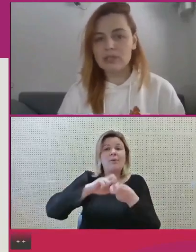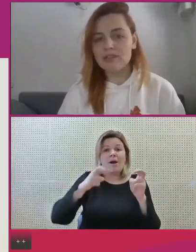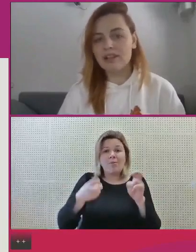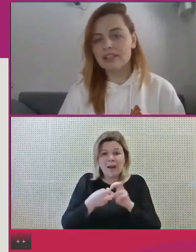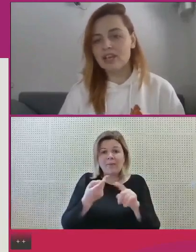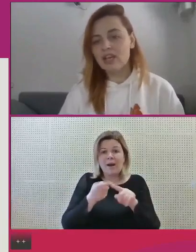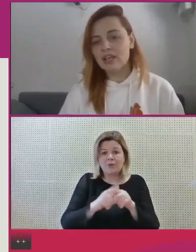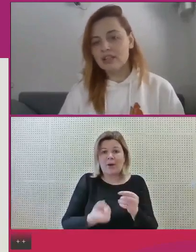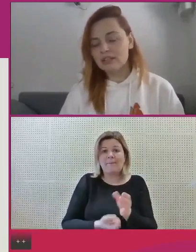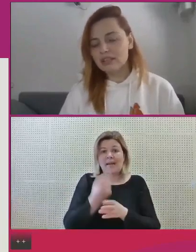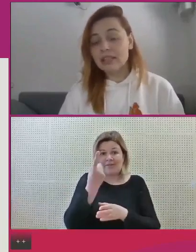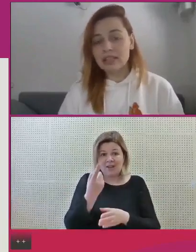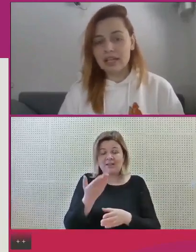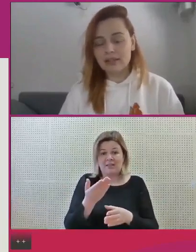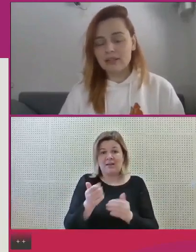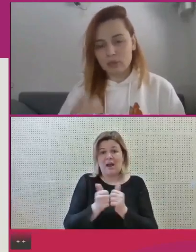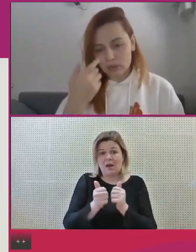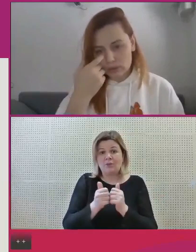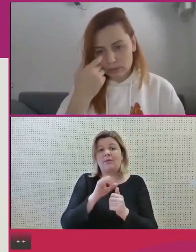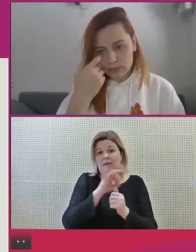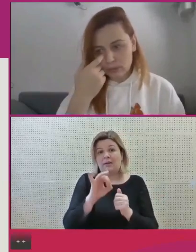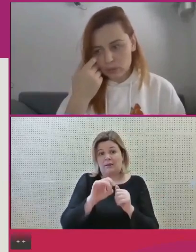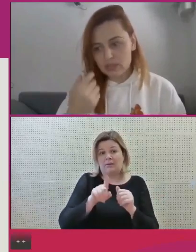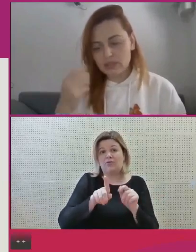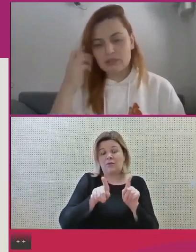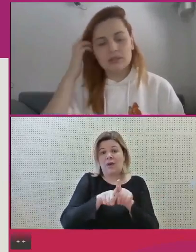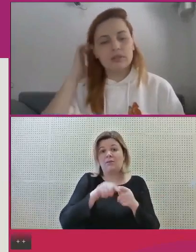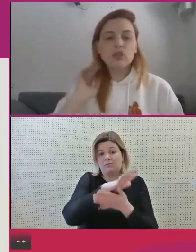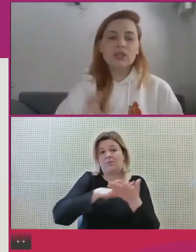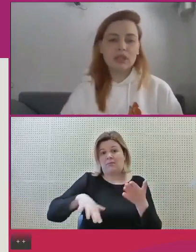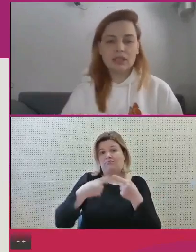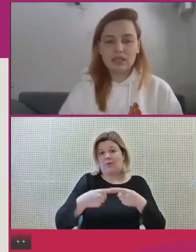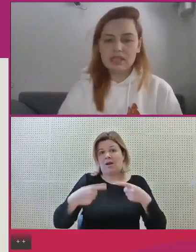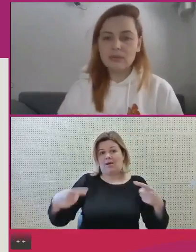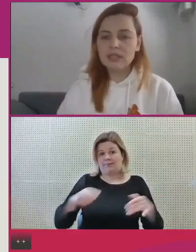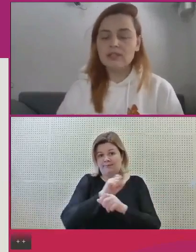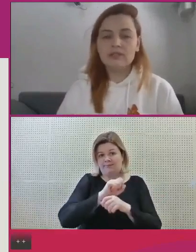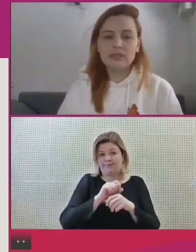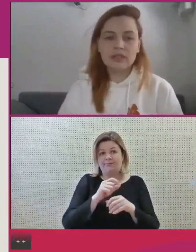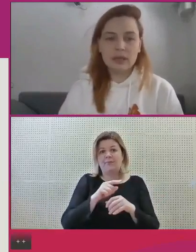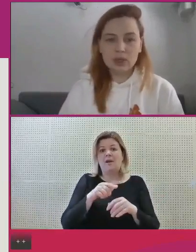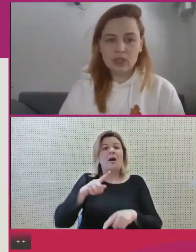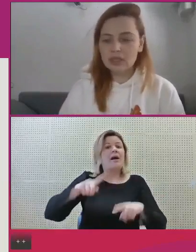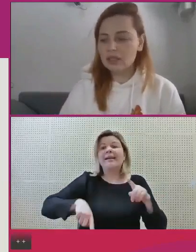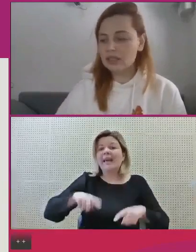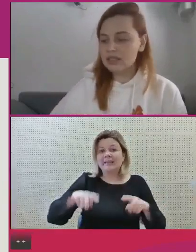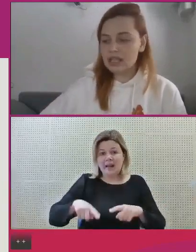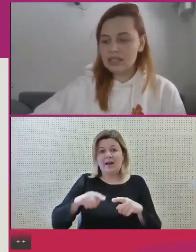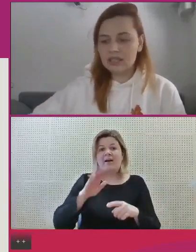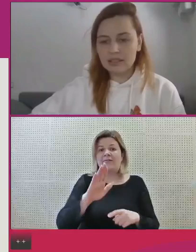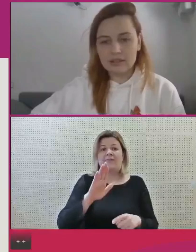вокруг образовалась и так далее. Вот, то есть просто очень редко на самом деле в